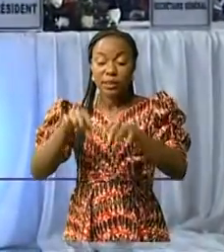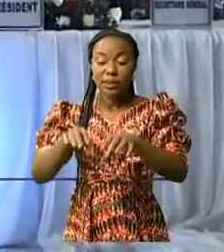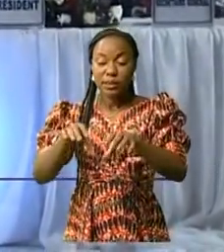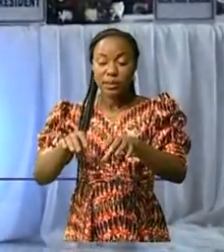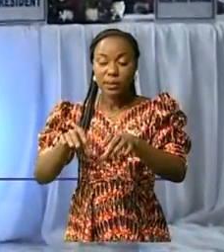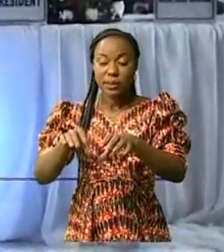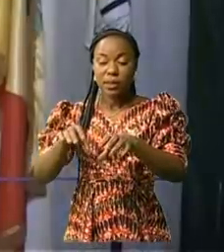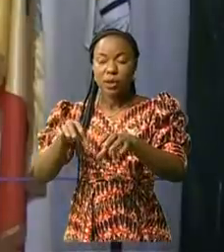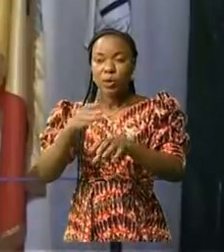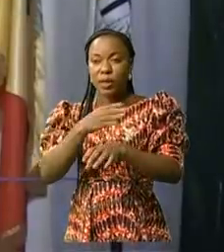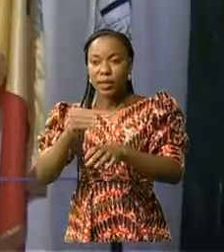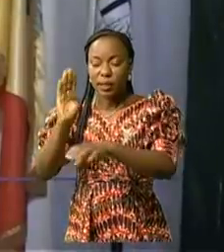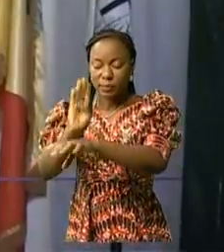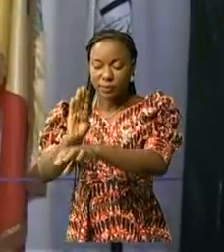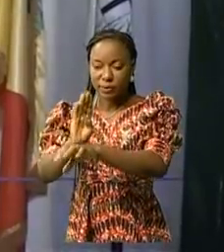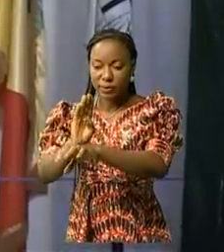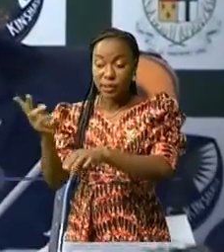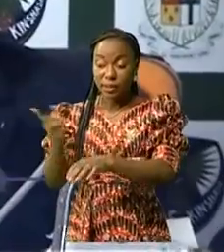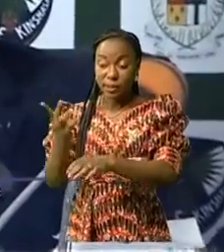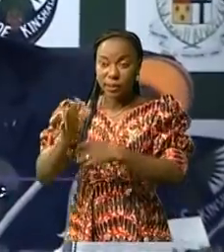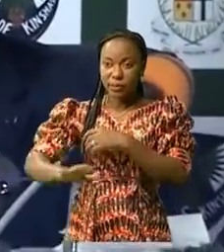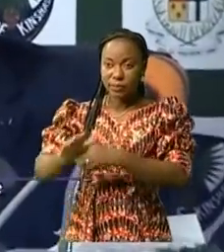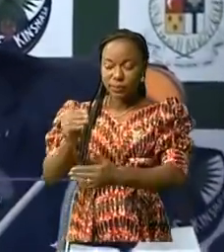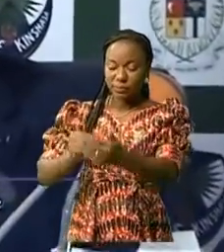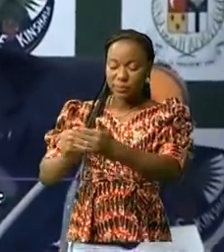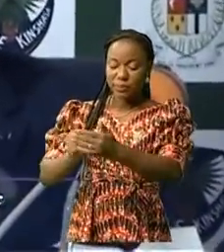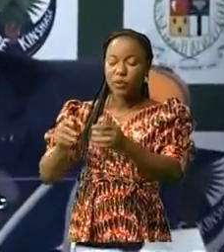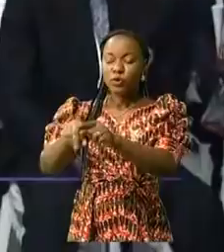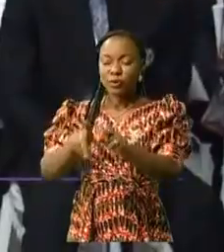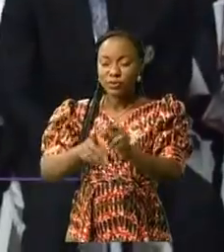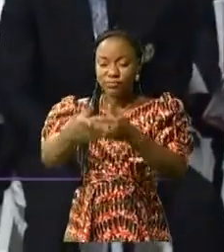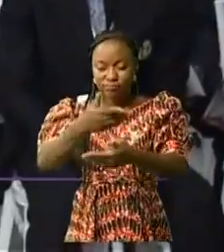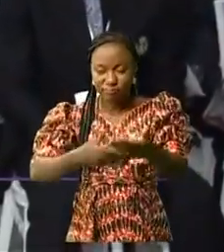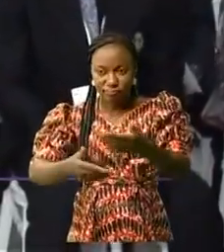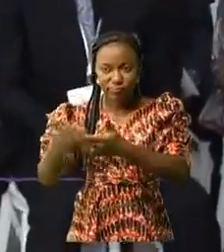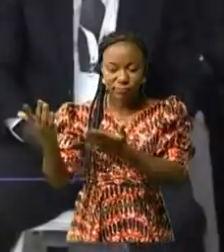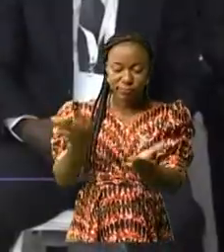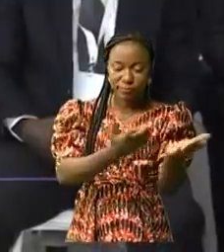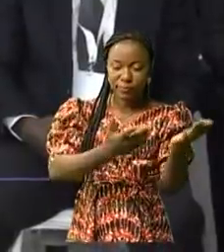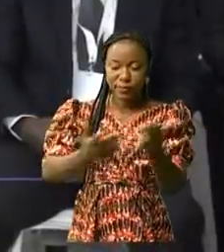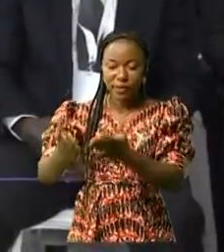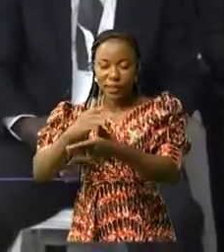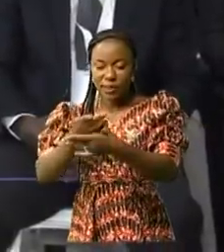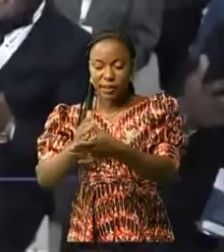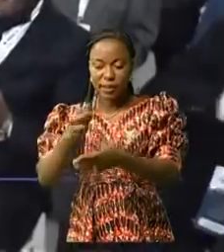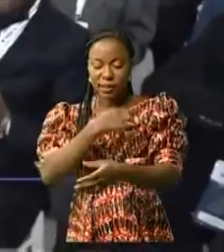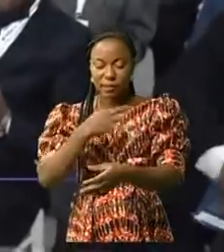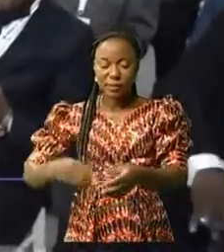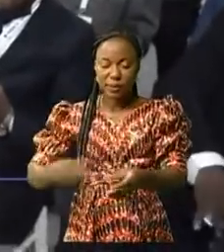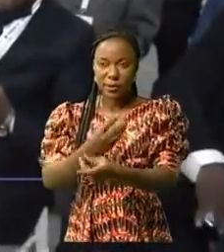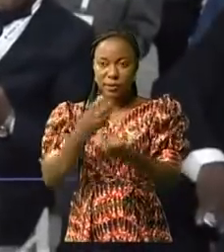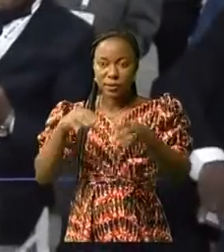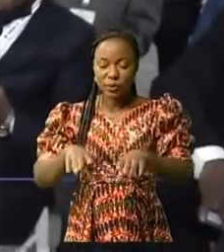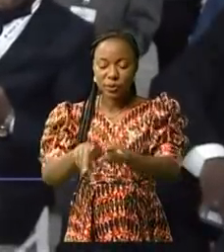capitales les plus rapprochées du monde objectif promouvoir les échanges commerciaux à travers la reprise du trafic sur le majestueux fleuve